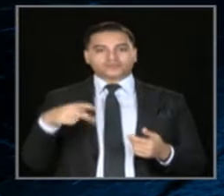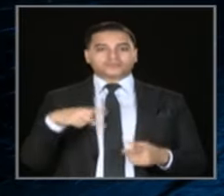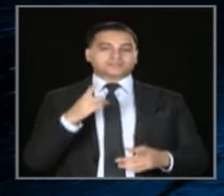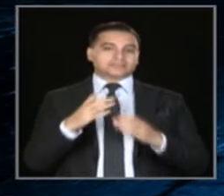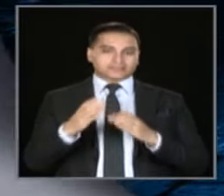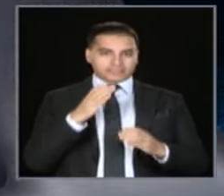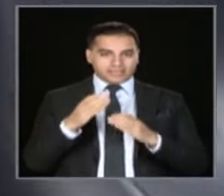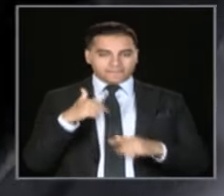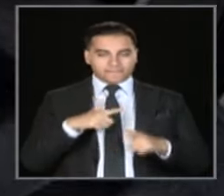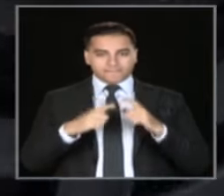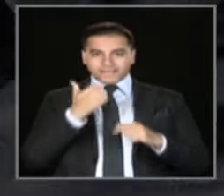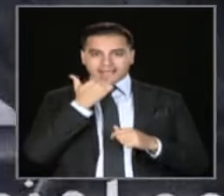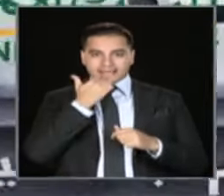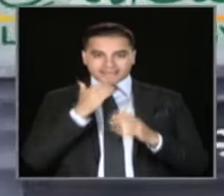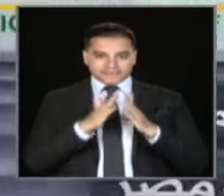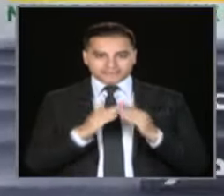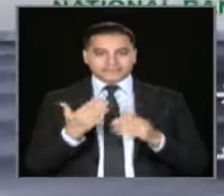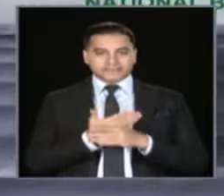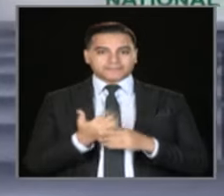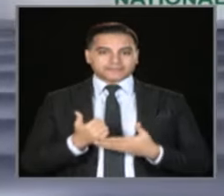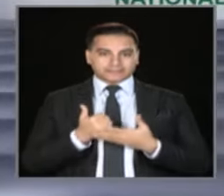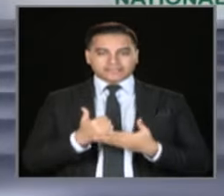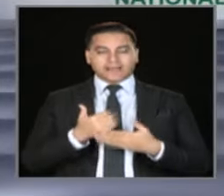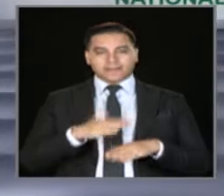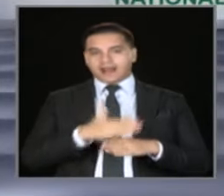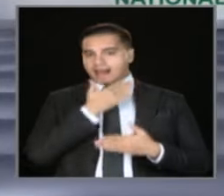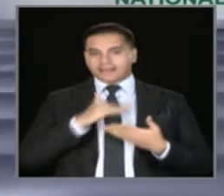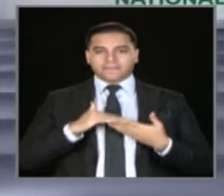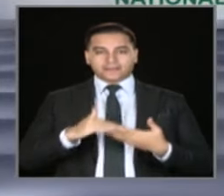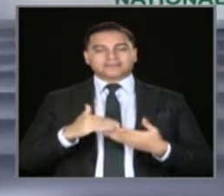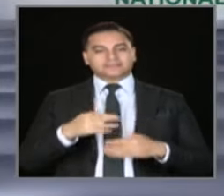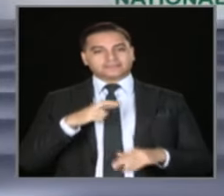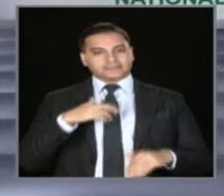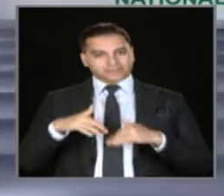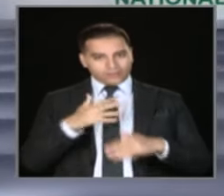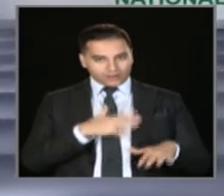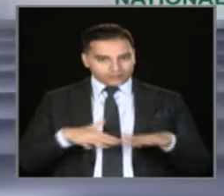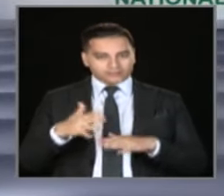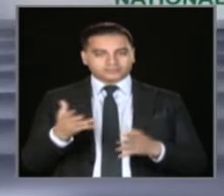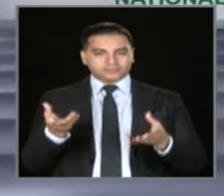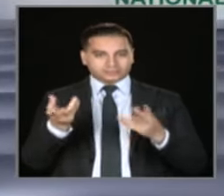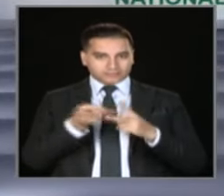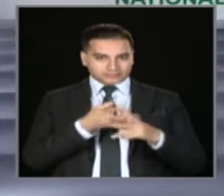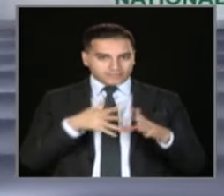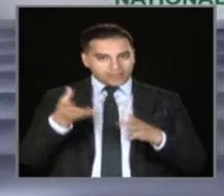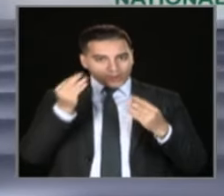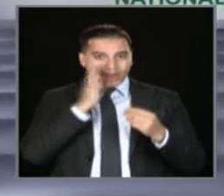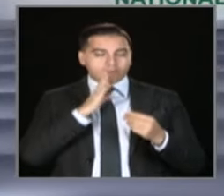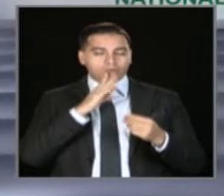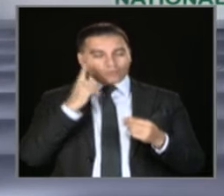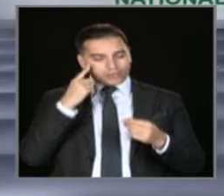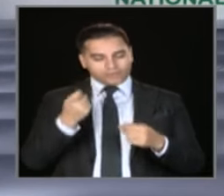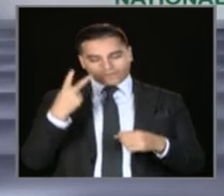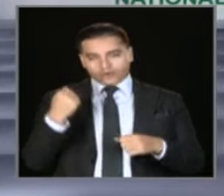6885 نقطة في خزنة البنك الأهلي المصري، الداعم الرئيسي لاحتياجات ذوي الهمم اجتماعياً وعلمياً وثقافياً ومهنياً